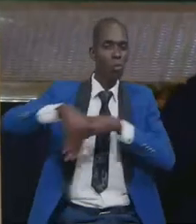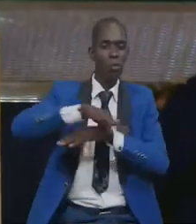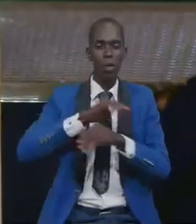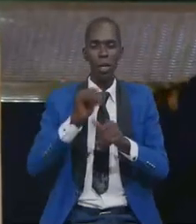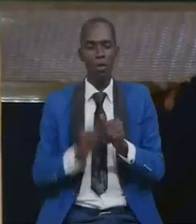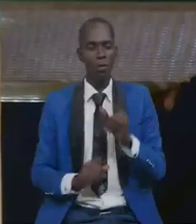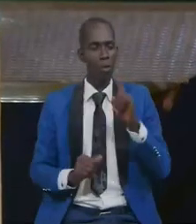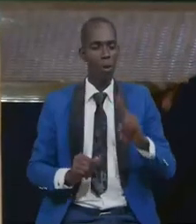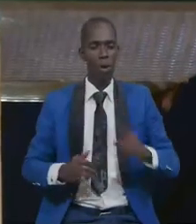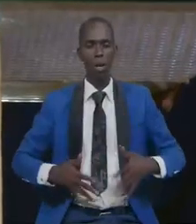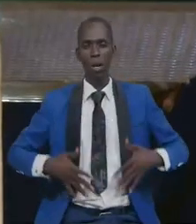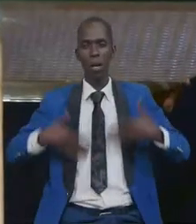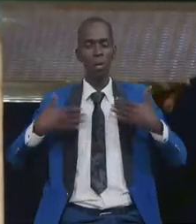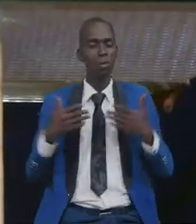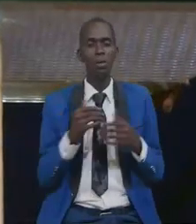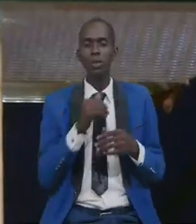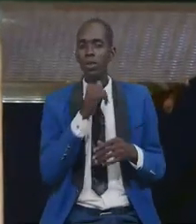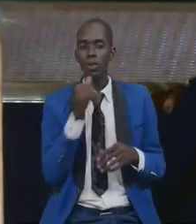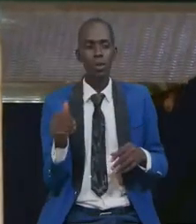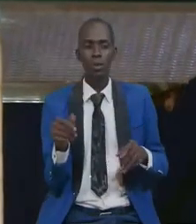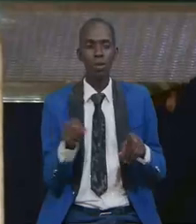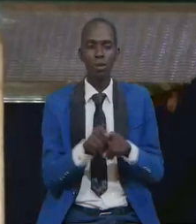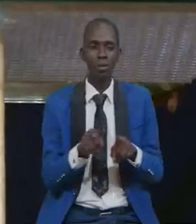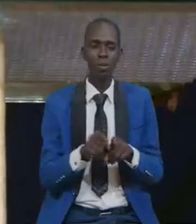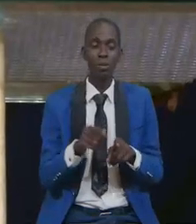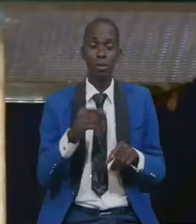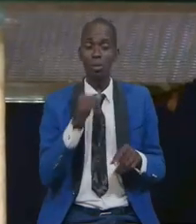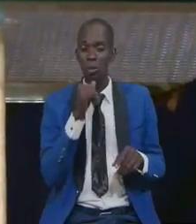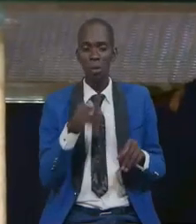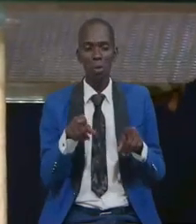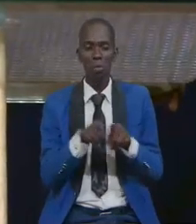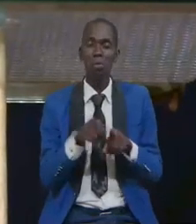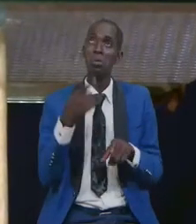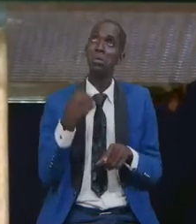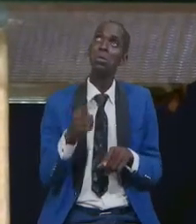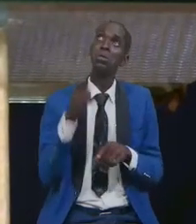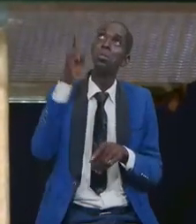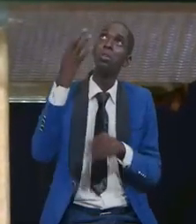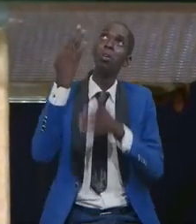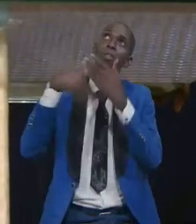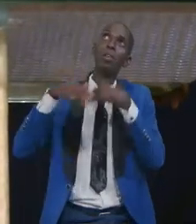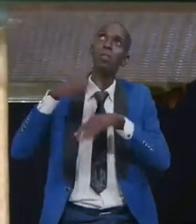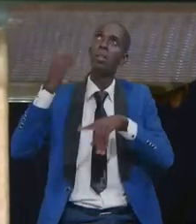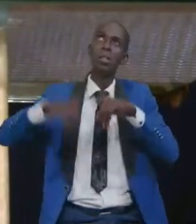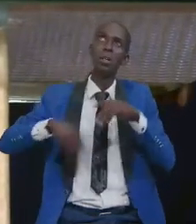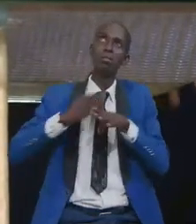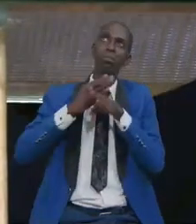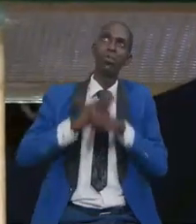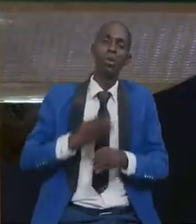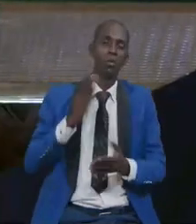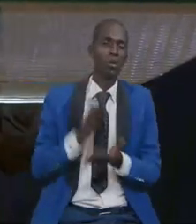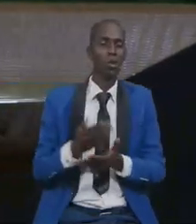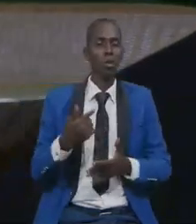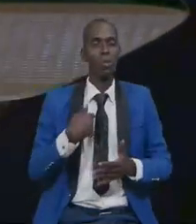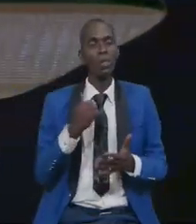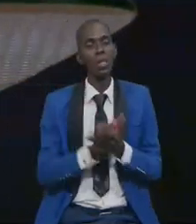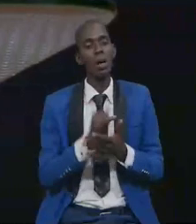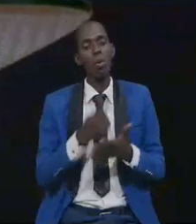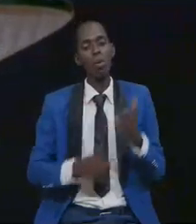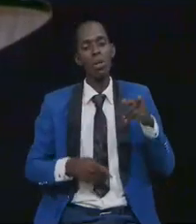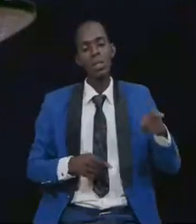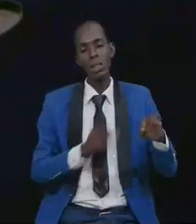monde. Et il n'y a pas même le Dieu du ciel qui pourra m'empêcher ou m'arrêter. C'est ce qu'il pensait, c'est ce qu'il s'était dit. Il se faisait